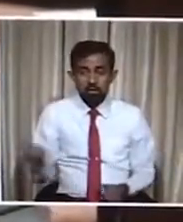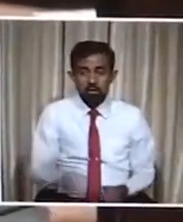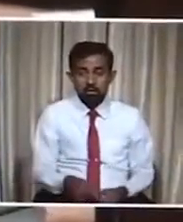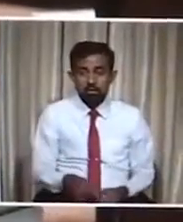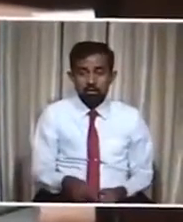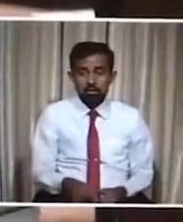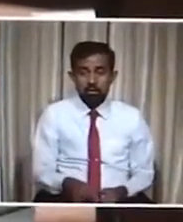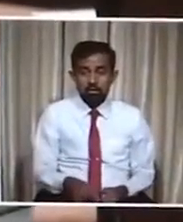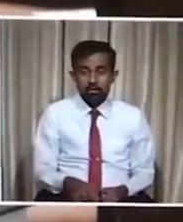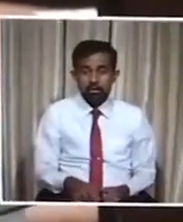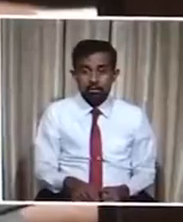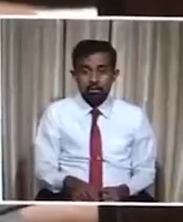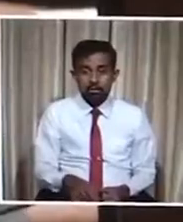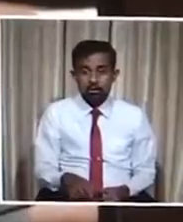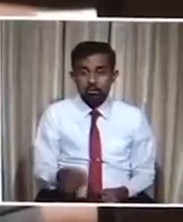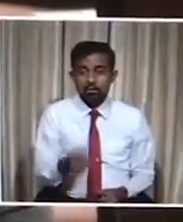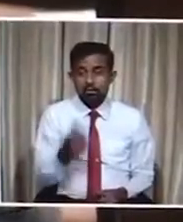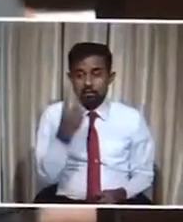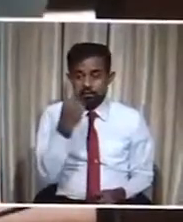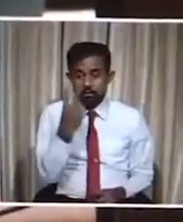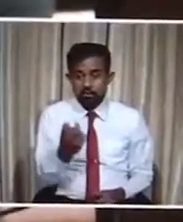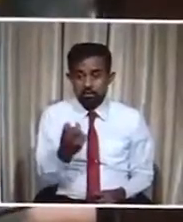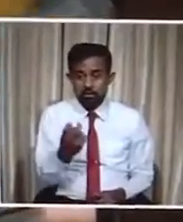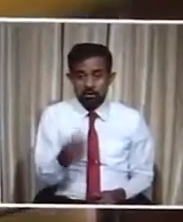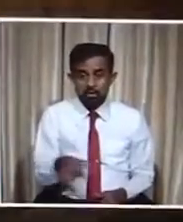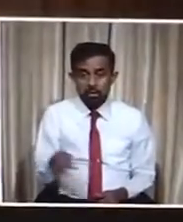கடந்திருக்கின்றது. அவர்கள் கண் முன்னாலே